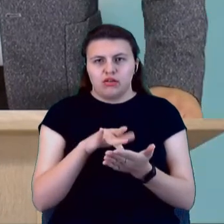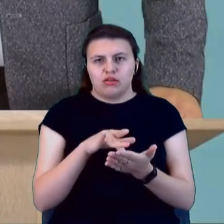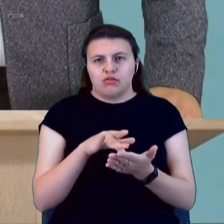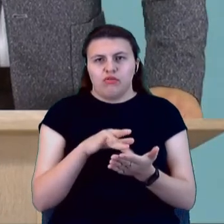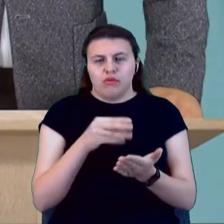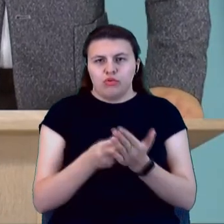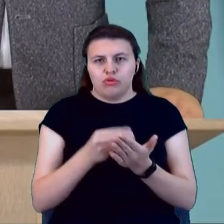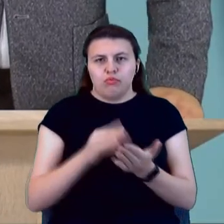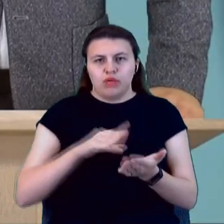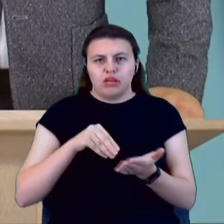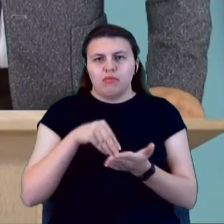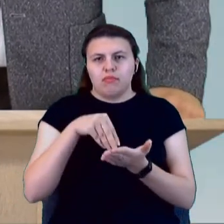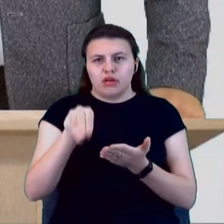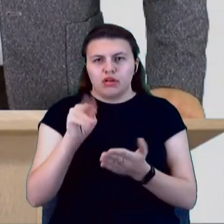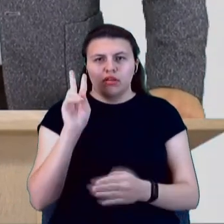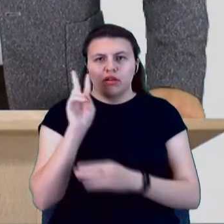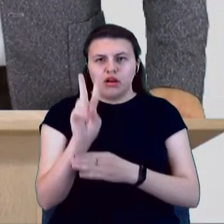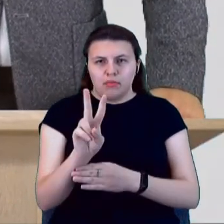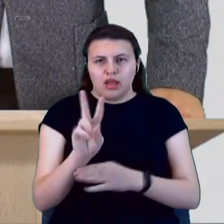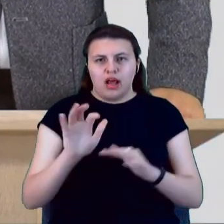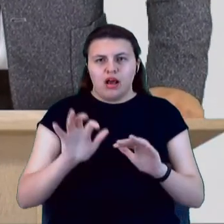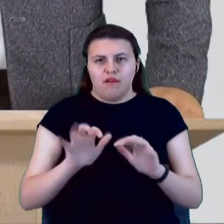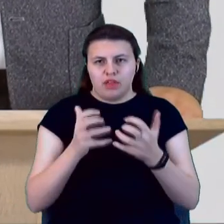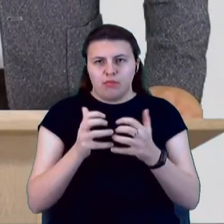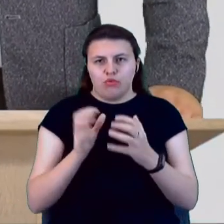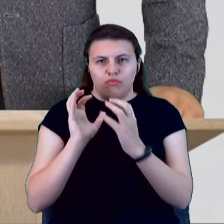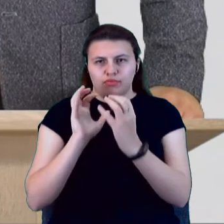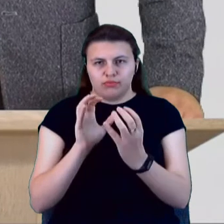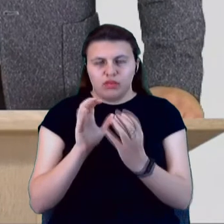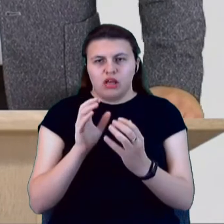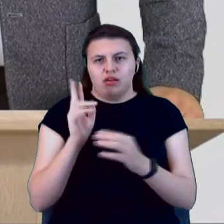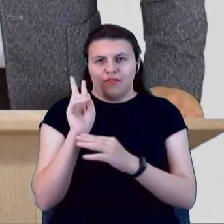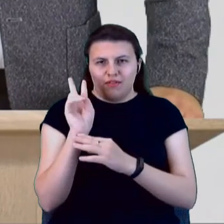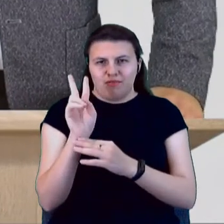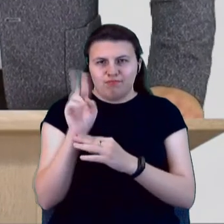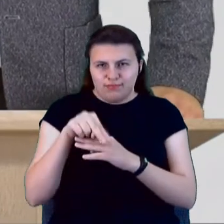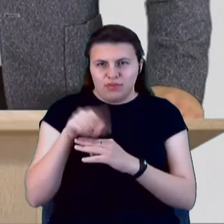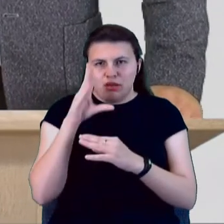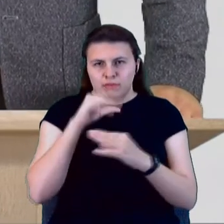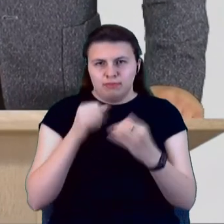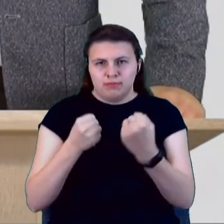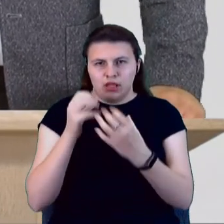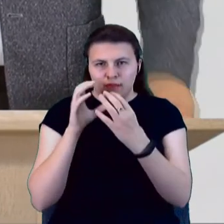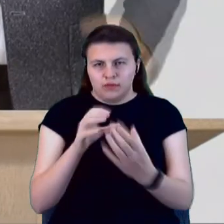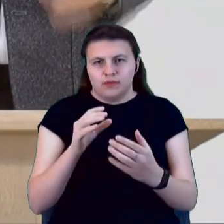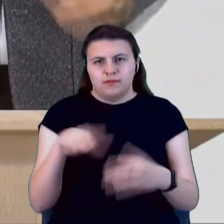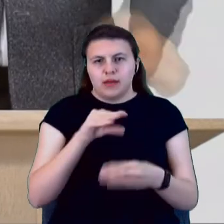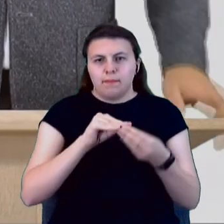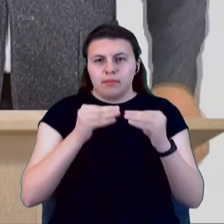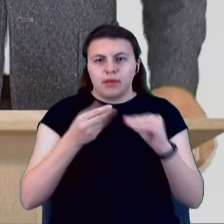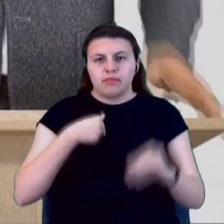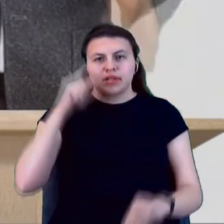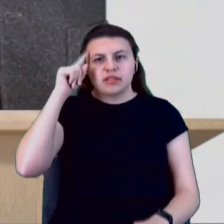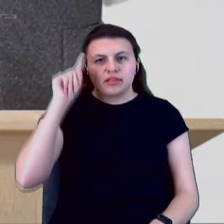и троллейбусы с автономным ходом, а также отдельный коммунальный транспорт. Поэтому все проблемы мы знаем, и мы на пути